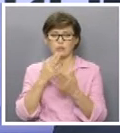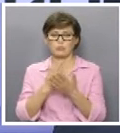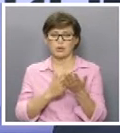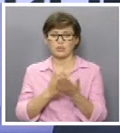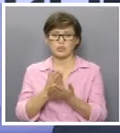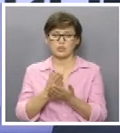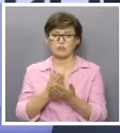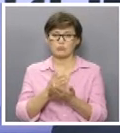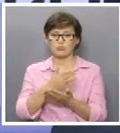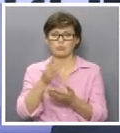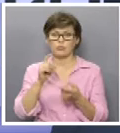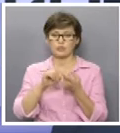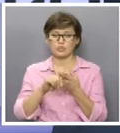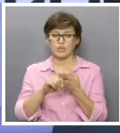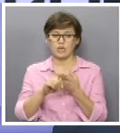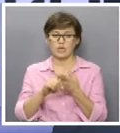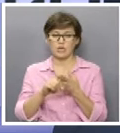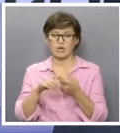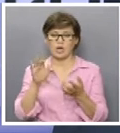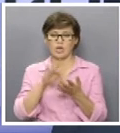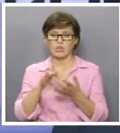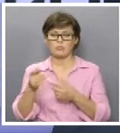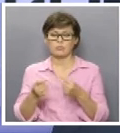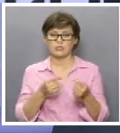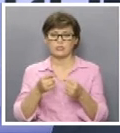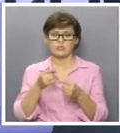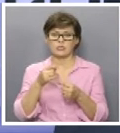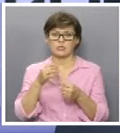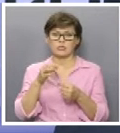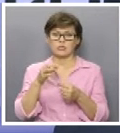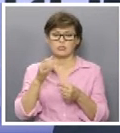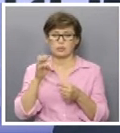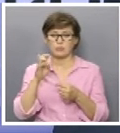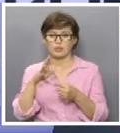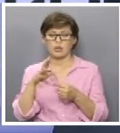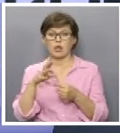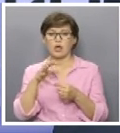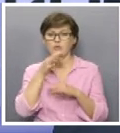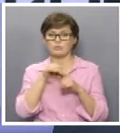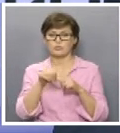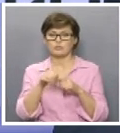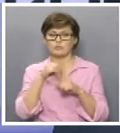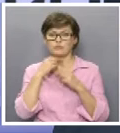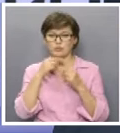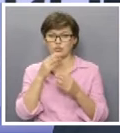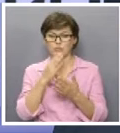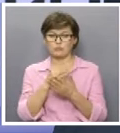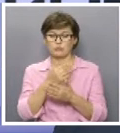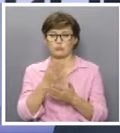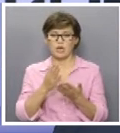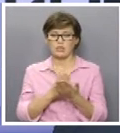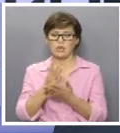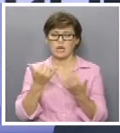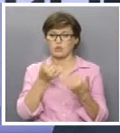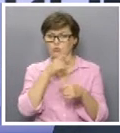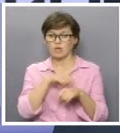бағыттардың бірі. Бұл бойынша қала басшысы Бауыржан Қыдырғалиұлы Байбек мырза да ерекше назарда ұстап отыр. Бұл бағытта қазіргі